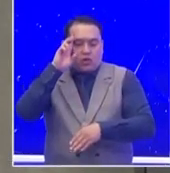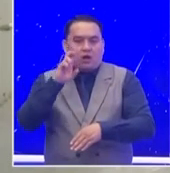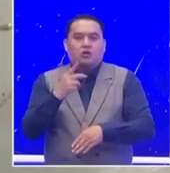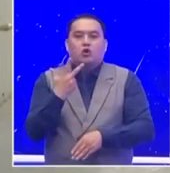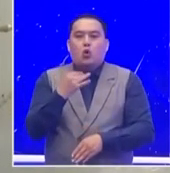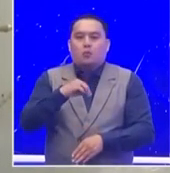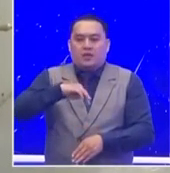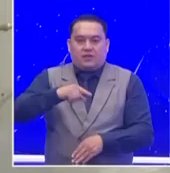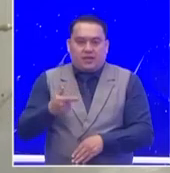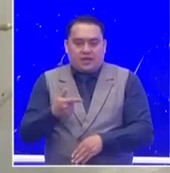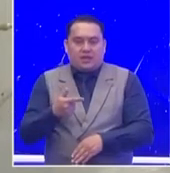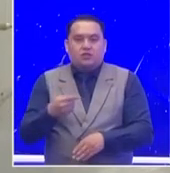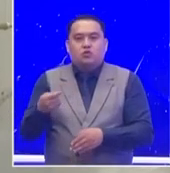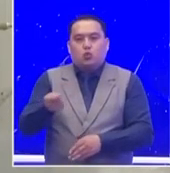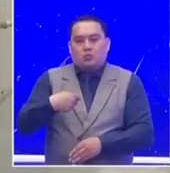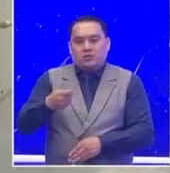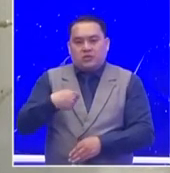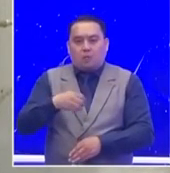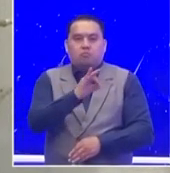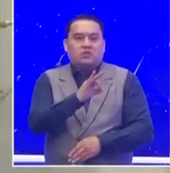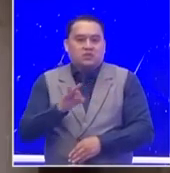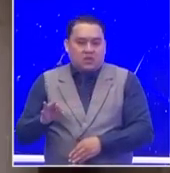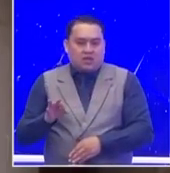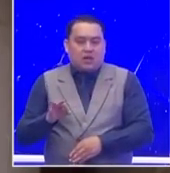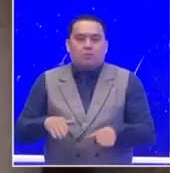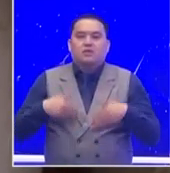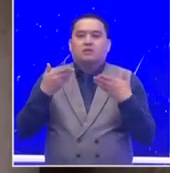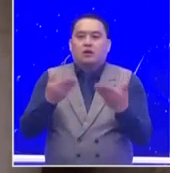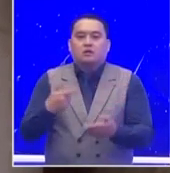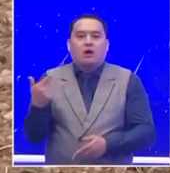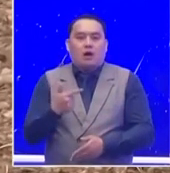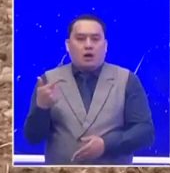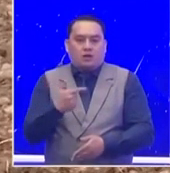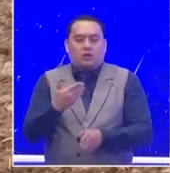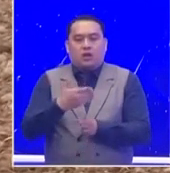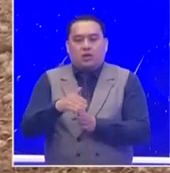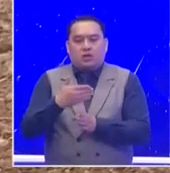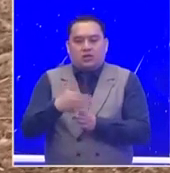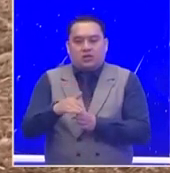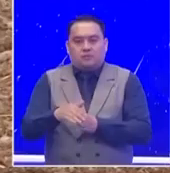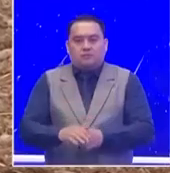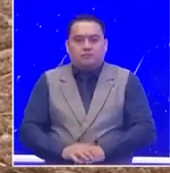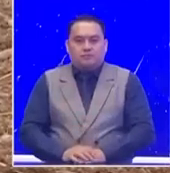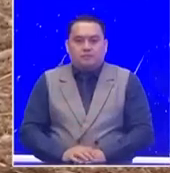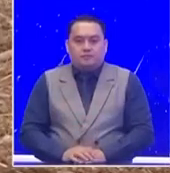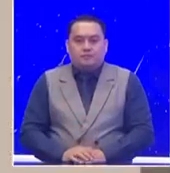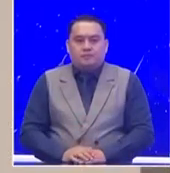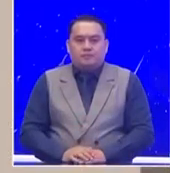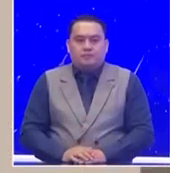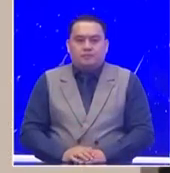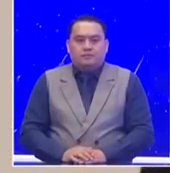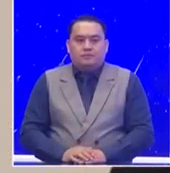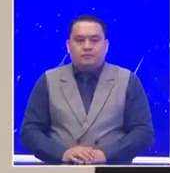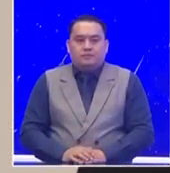более 3 миллиардов тенге на субсидирование процентной ставки и предоставление гарантий по кредитам, поясняют специалисты. Кроме